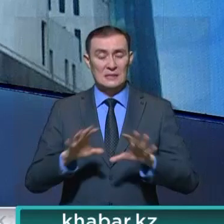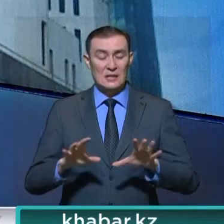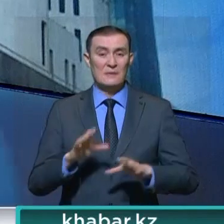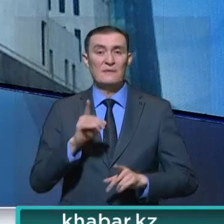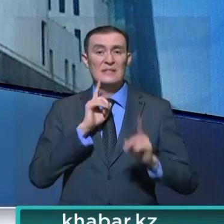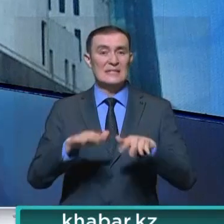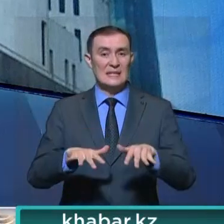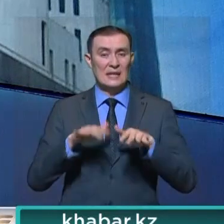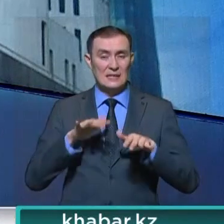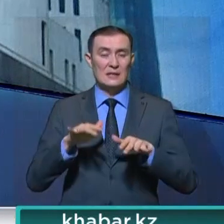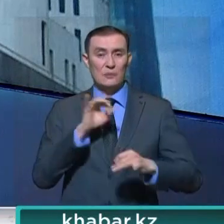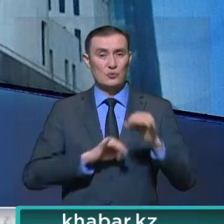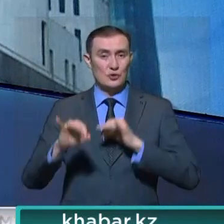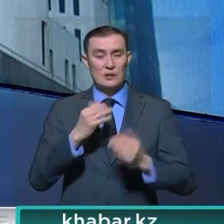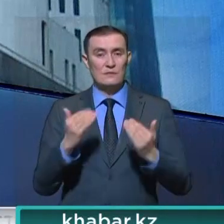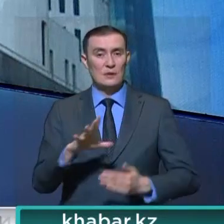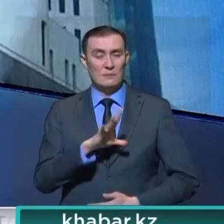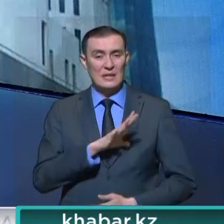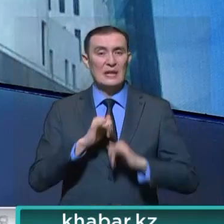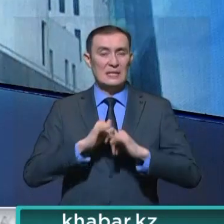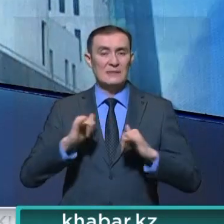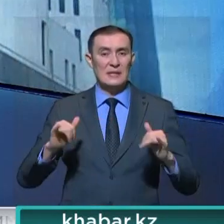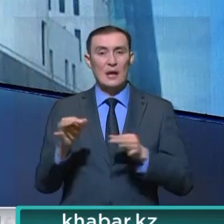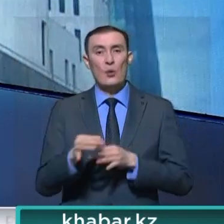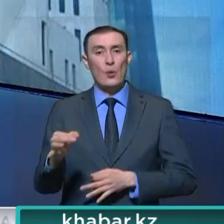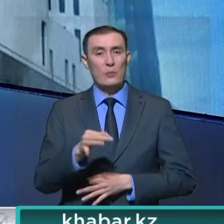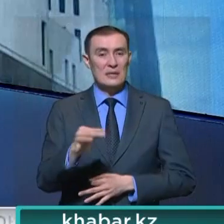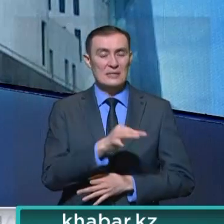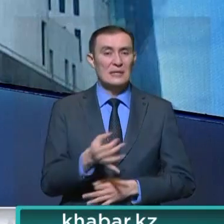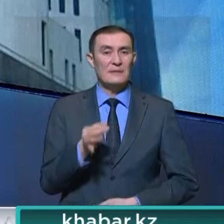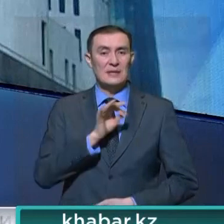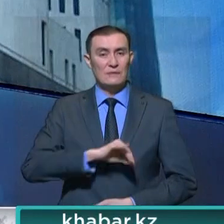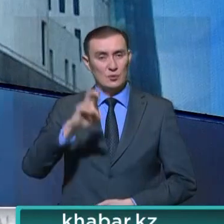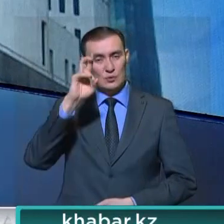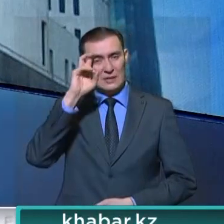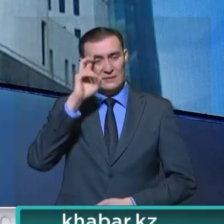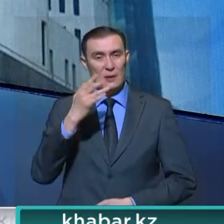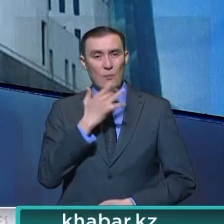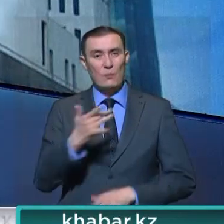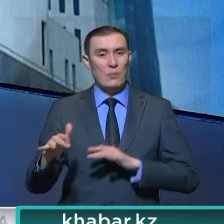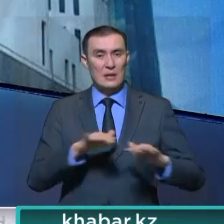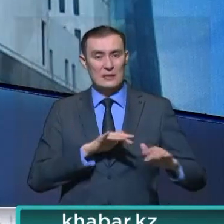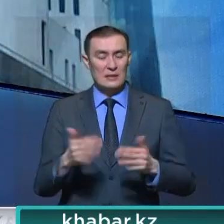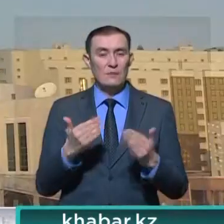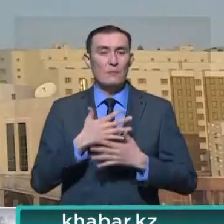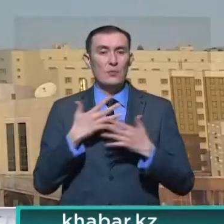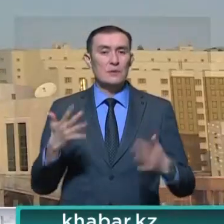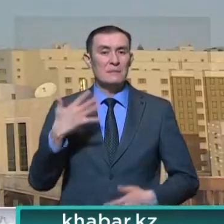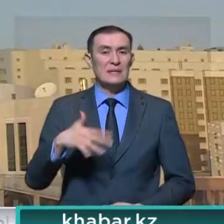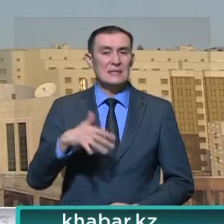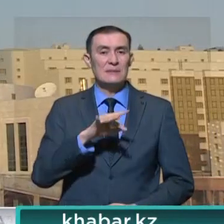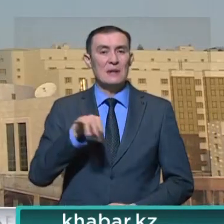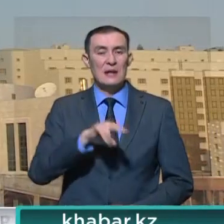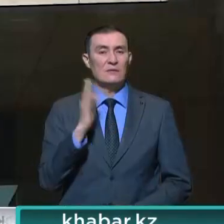в сенате на парламентских слушаниях Сегодня обсуждали развитие регионов и эффективность государственной региональной политики в этом году свыше 50